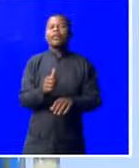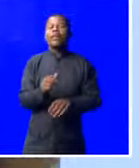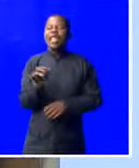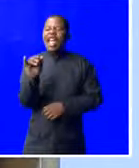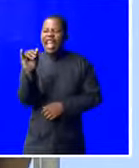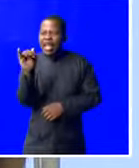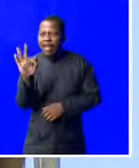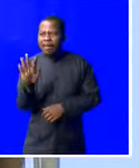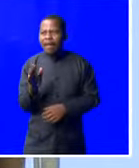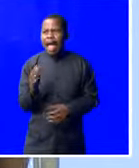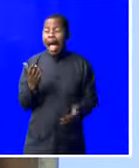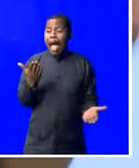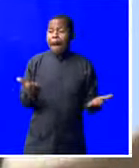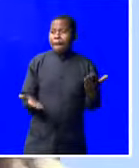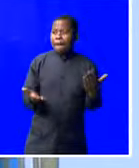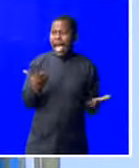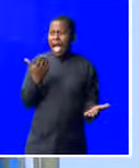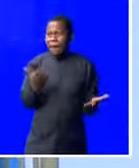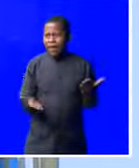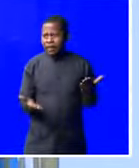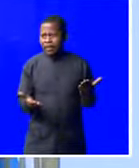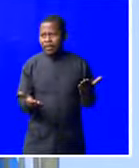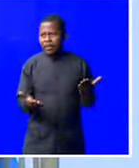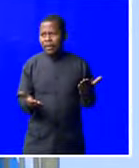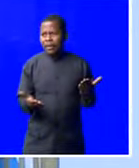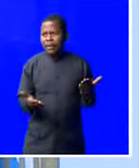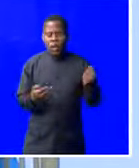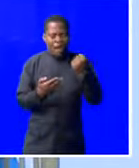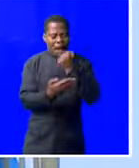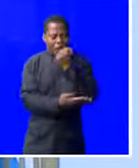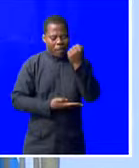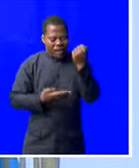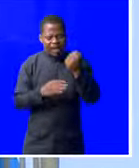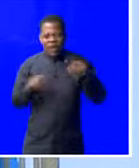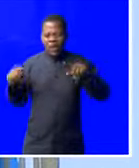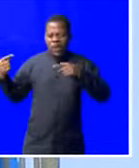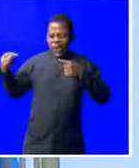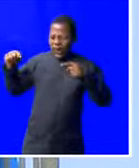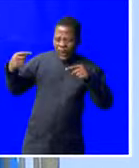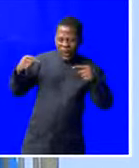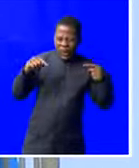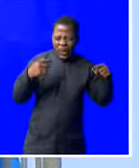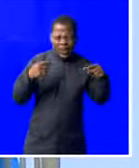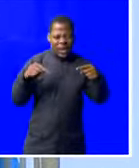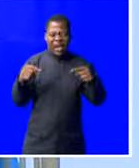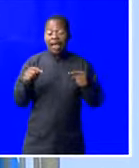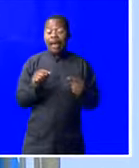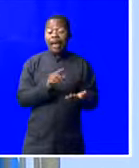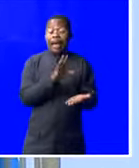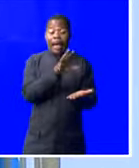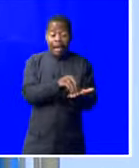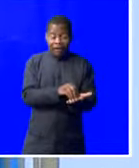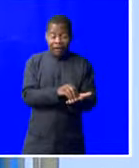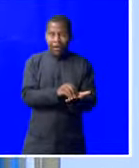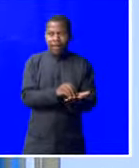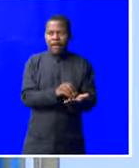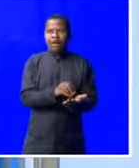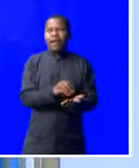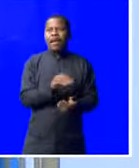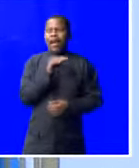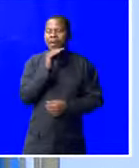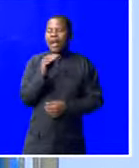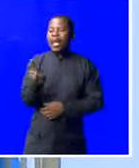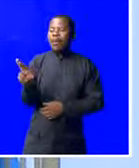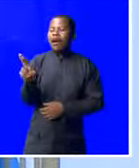nakwendeka tindzaba kude kungavani kahle noma kungaboni ngasolinye lemimangweni ukhanza kusekubalekwa-ke